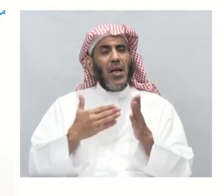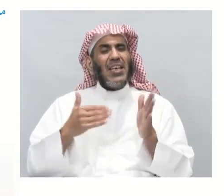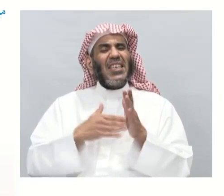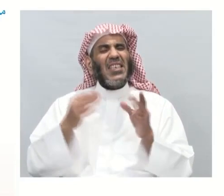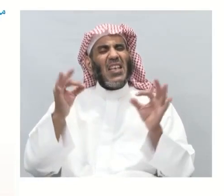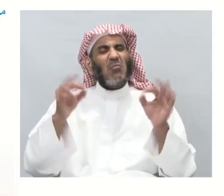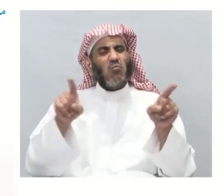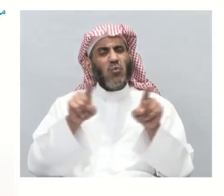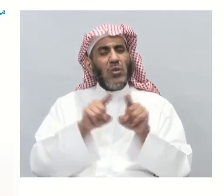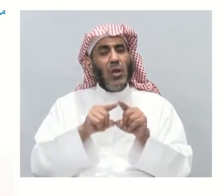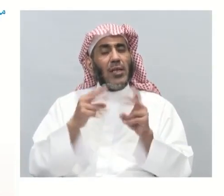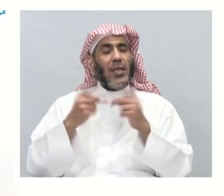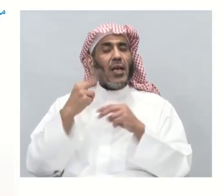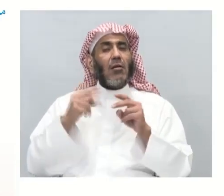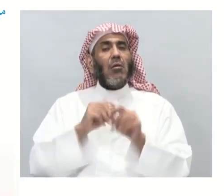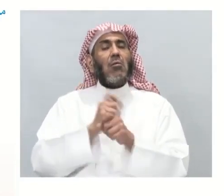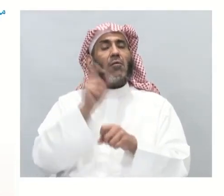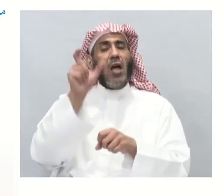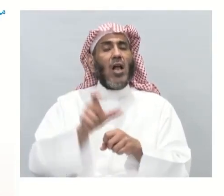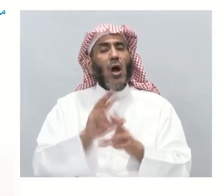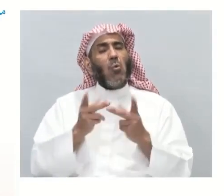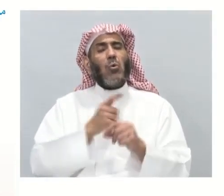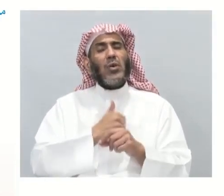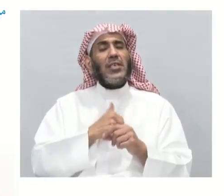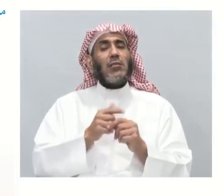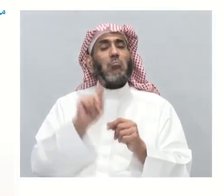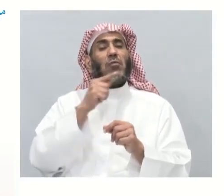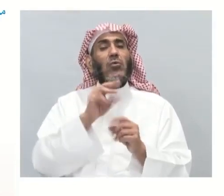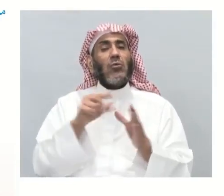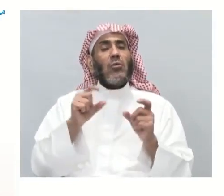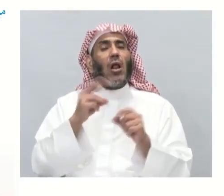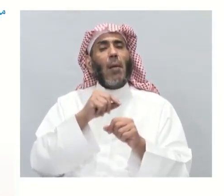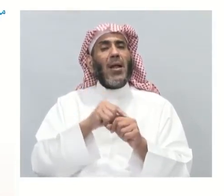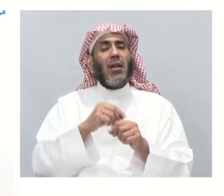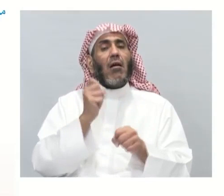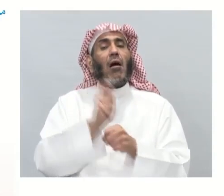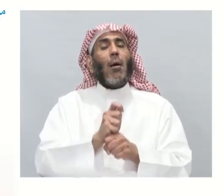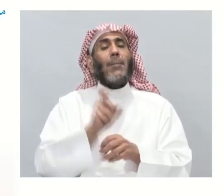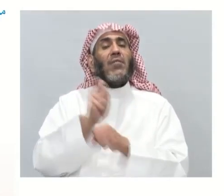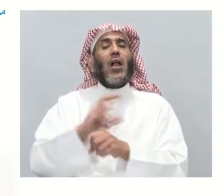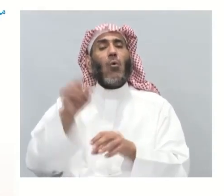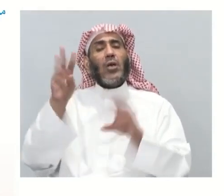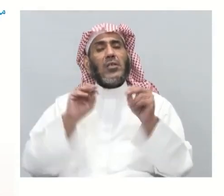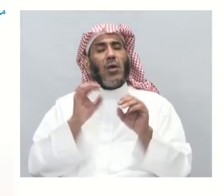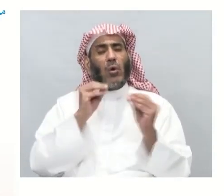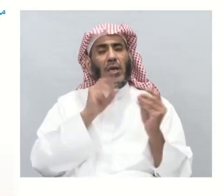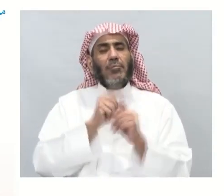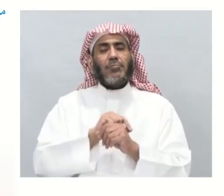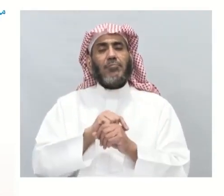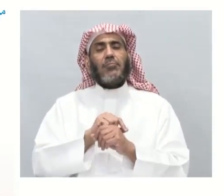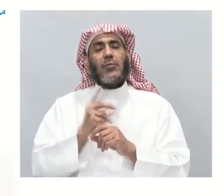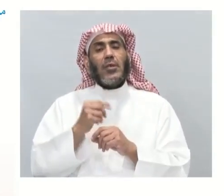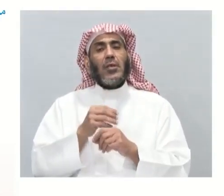او التعريف كان يقول الفاعل هو اسم مرفوع يدل على من قام بالفعل او القصه والحكايه ثم